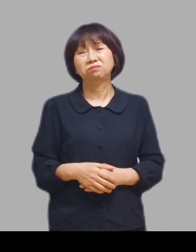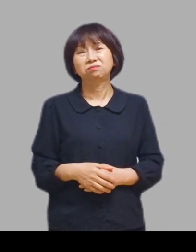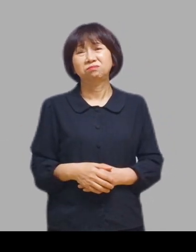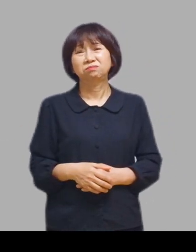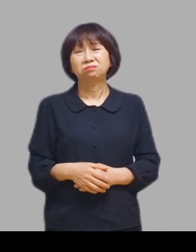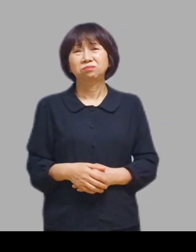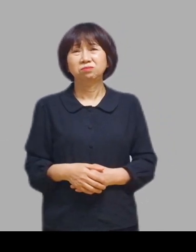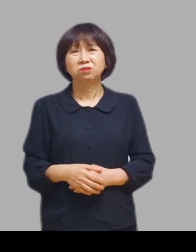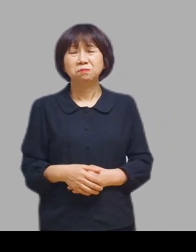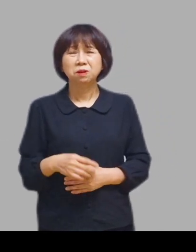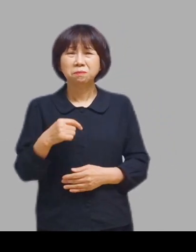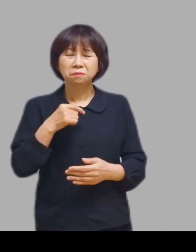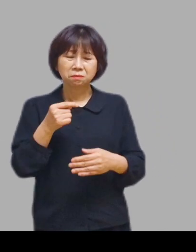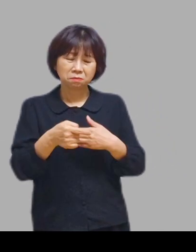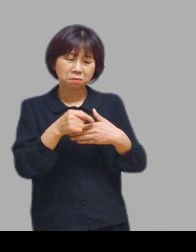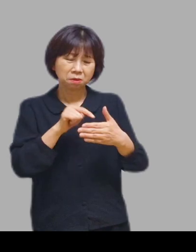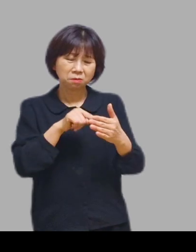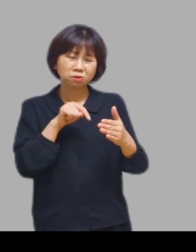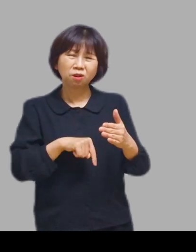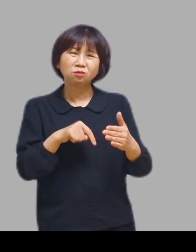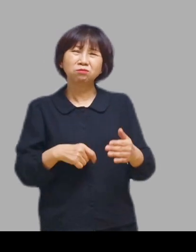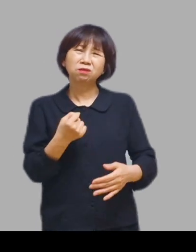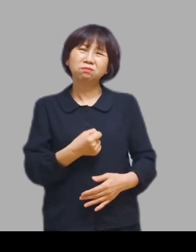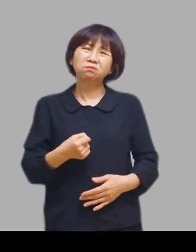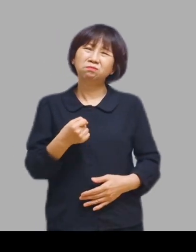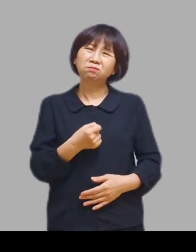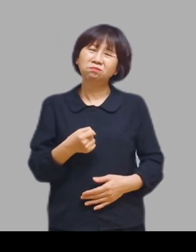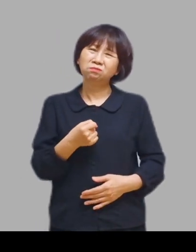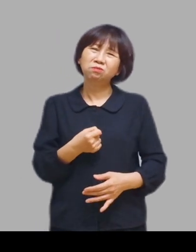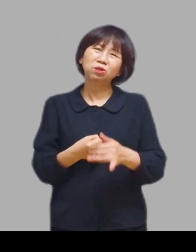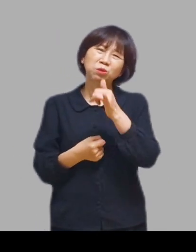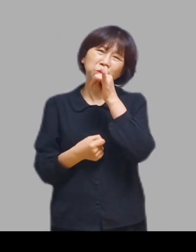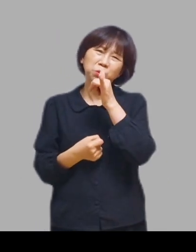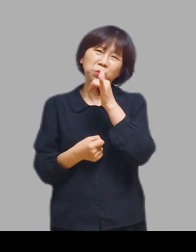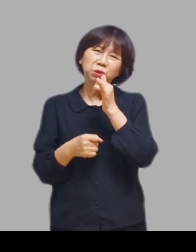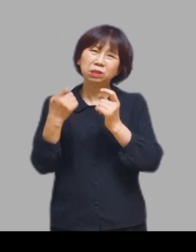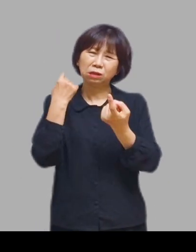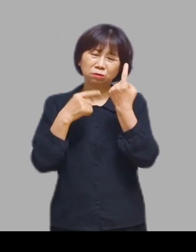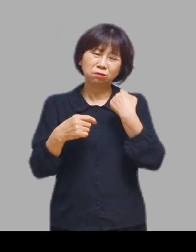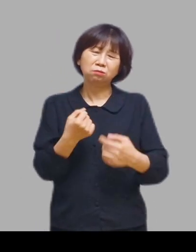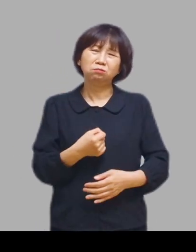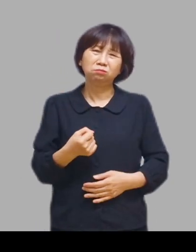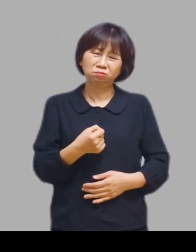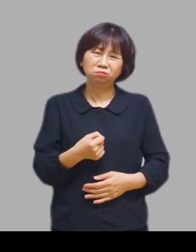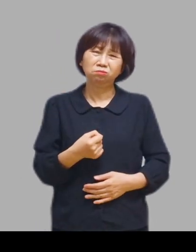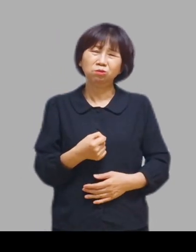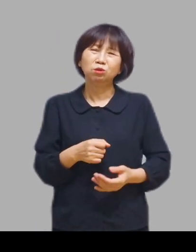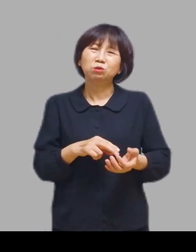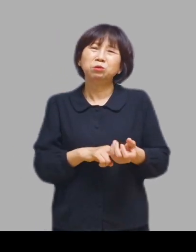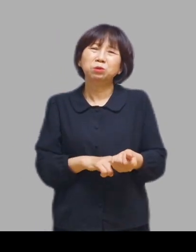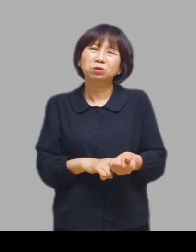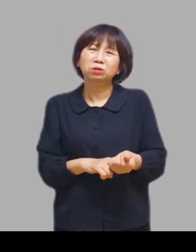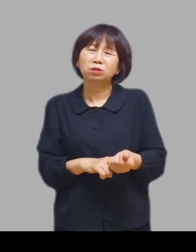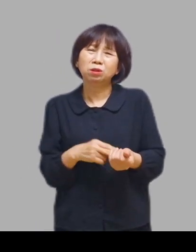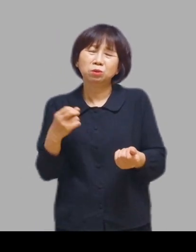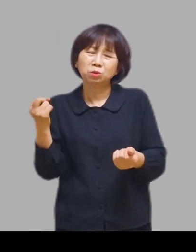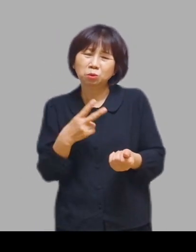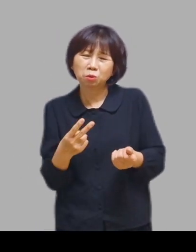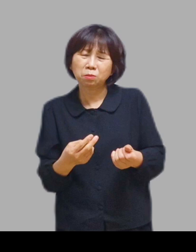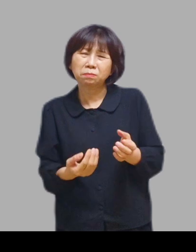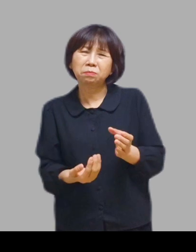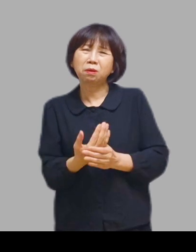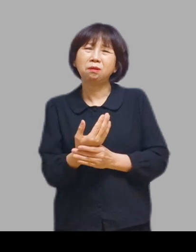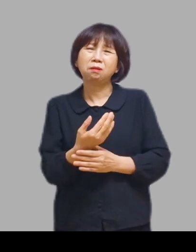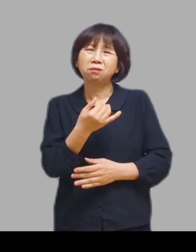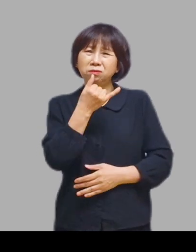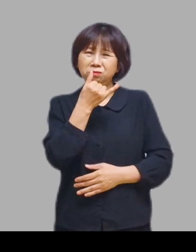어쩌면 이 안에 그대로 남아있어요. 그래서 비슷한 일이 생기면 그 마음의 상처가 다시 다른